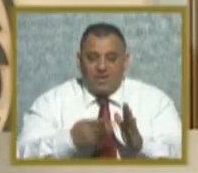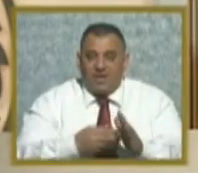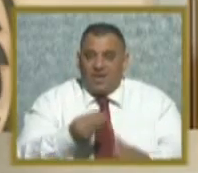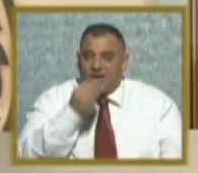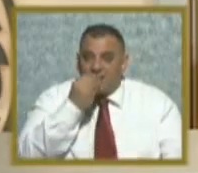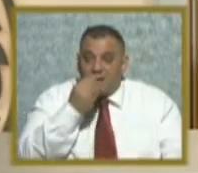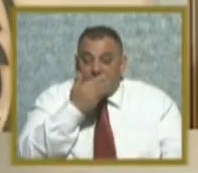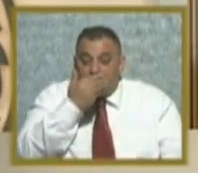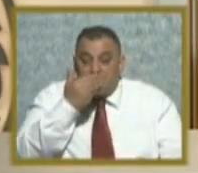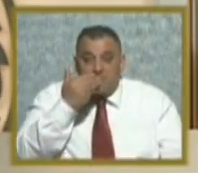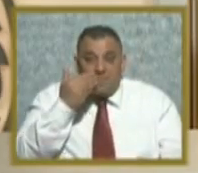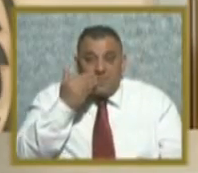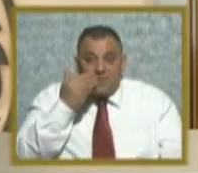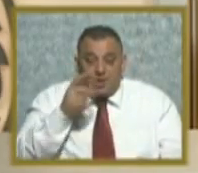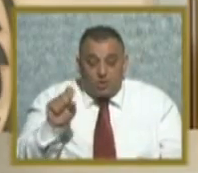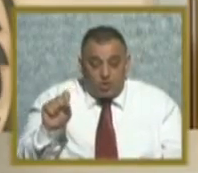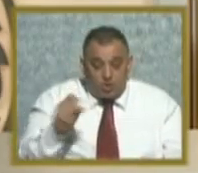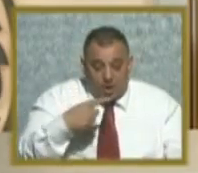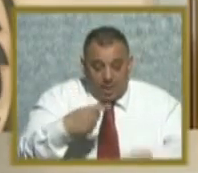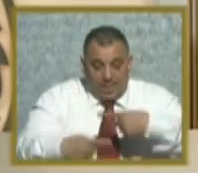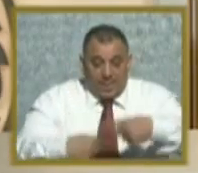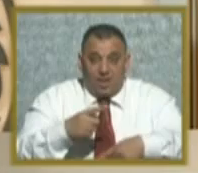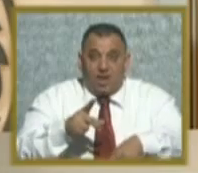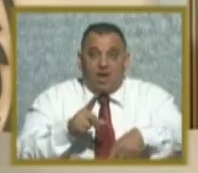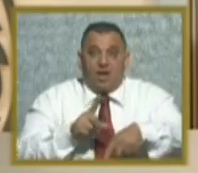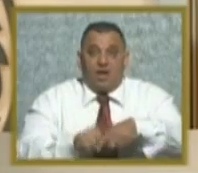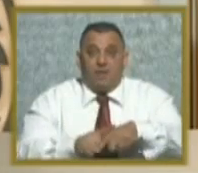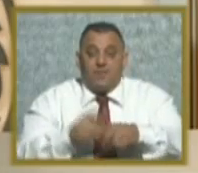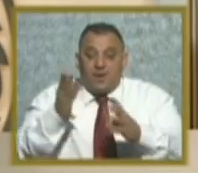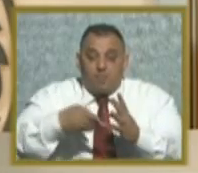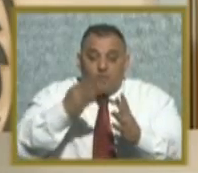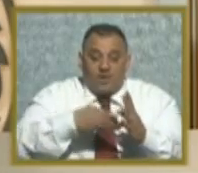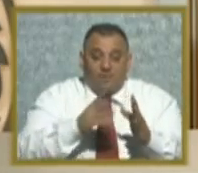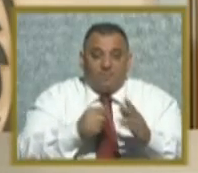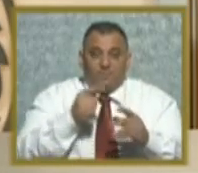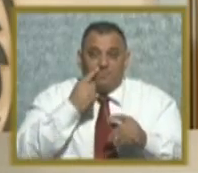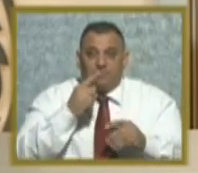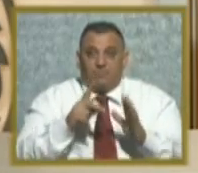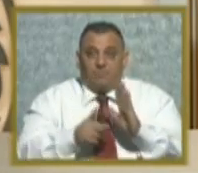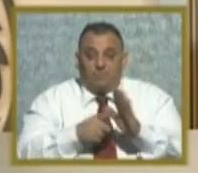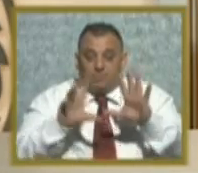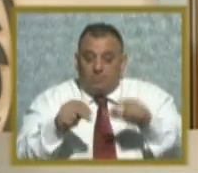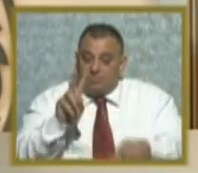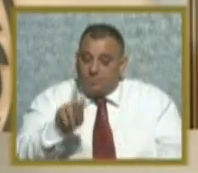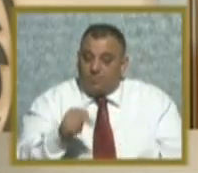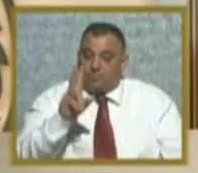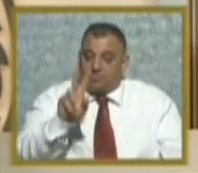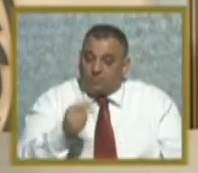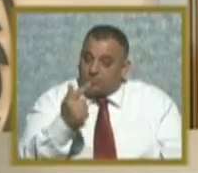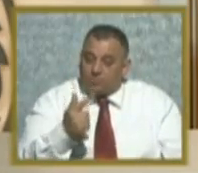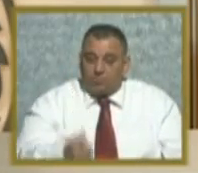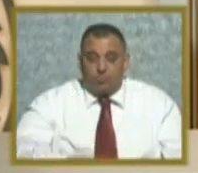تقضي مباشرة تقضي شهر كامل متصل أو مفرق، تقضي مثلا كل أسبوع يومين 3 أيام